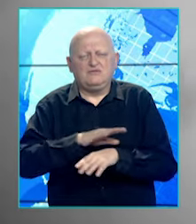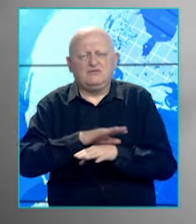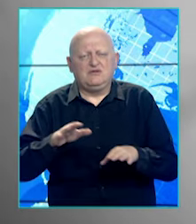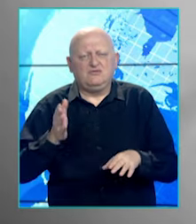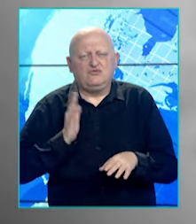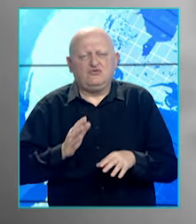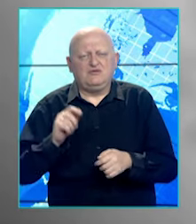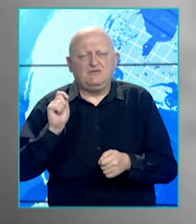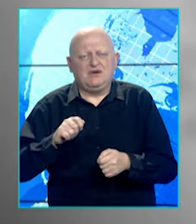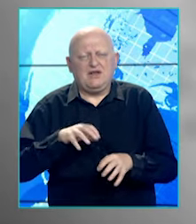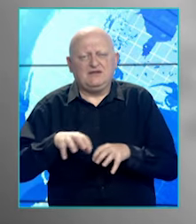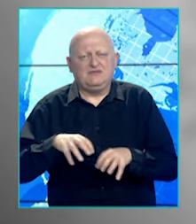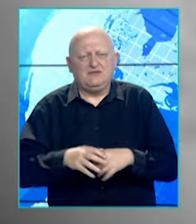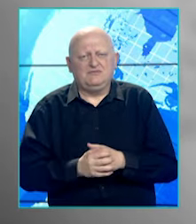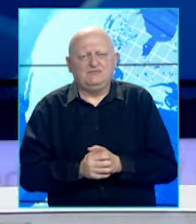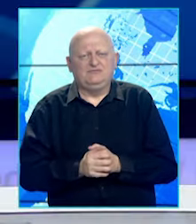svim kulturnim djelatnicima.